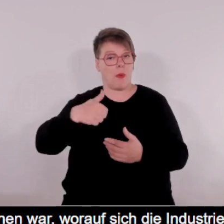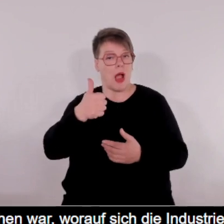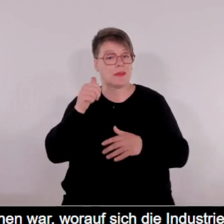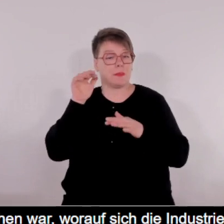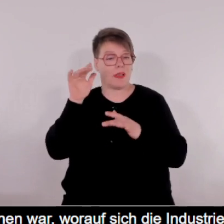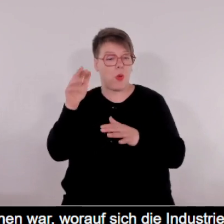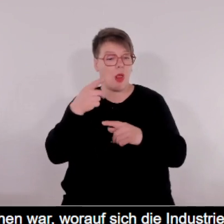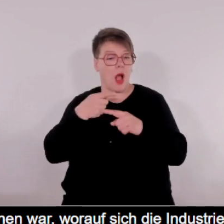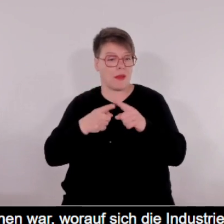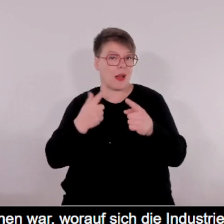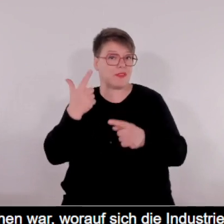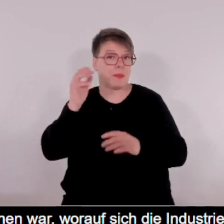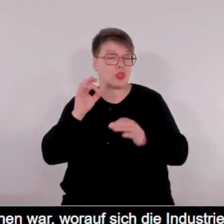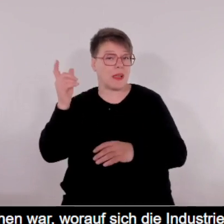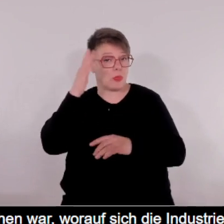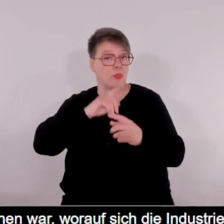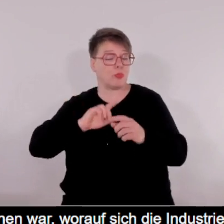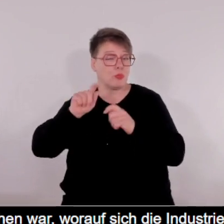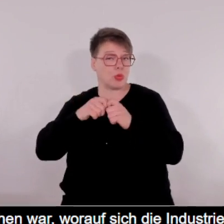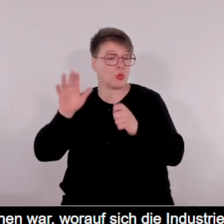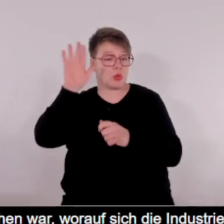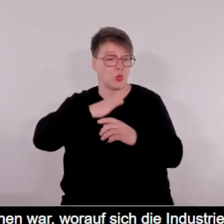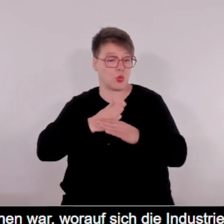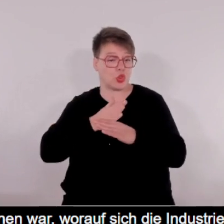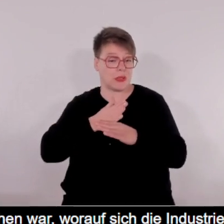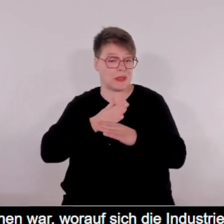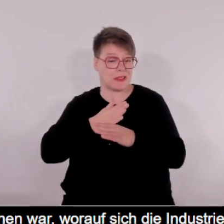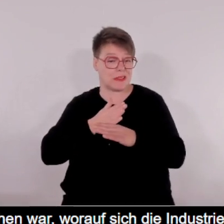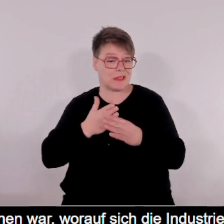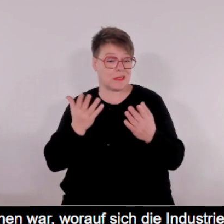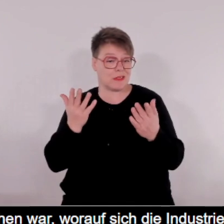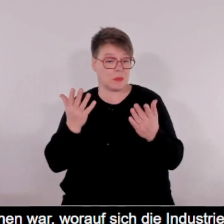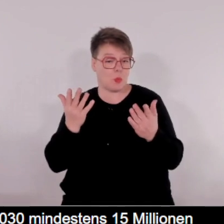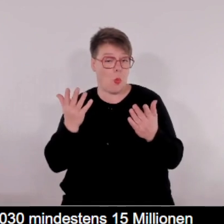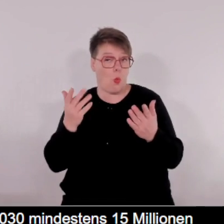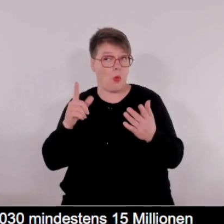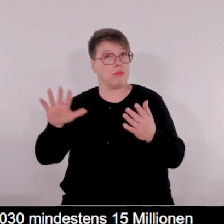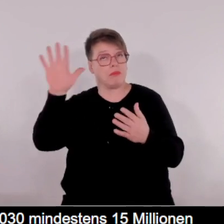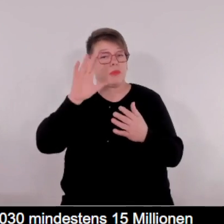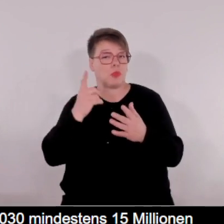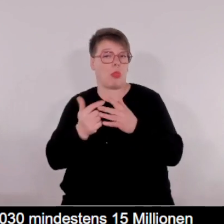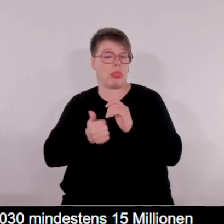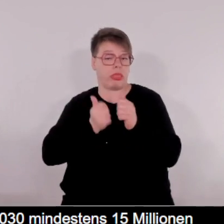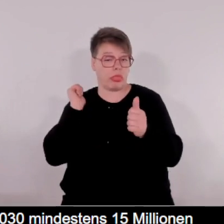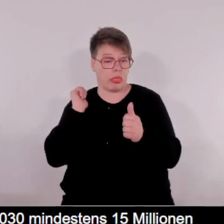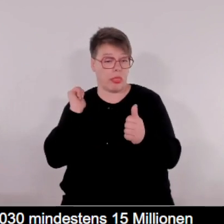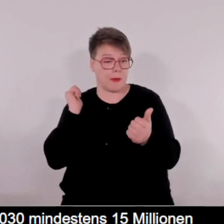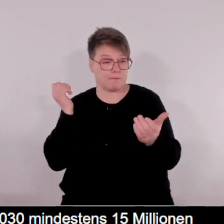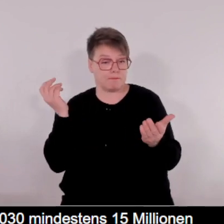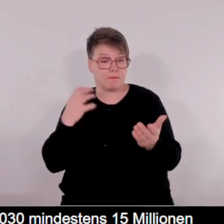.000 öffentlich zugänglichen Ladesäulen hier ja eine Zahl, die kein anderes Bundesland